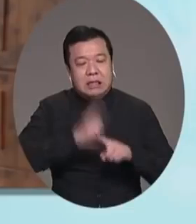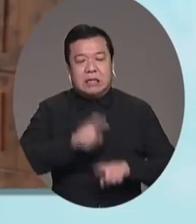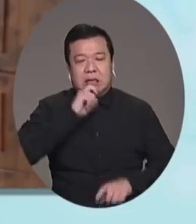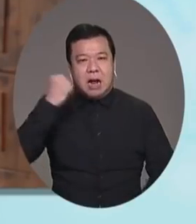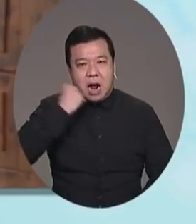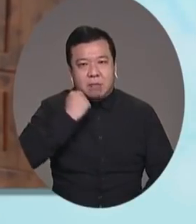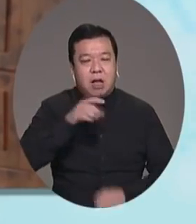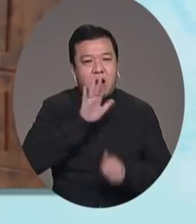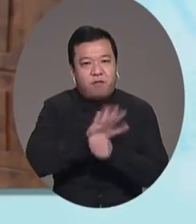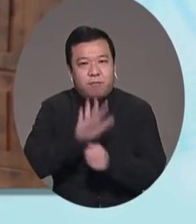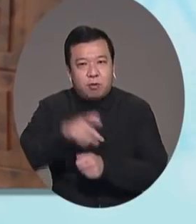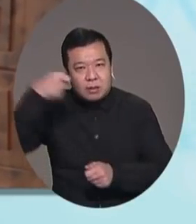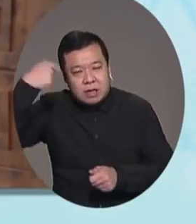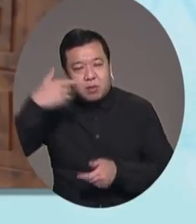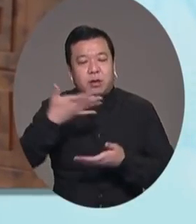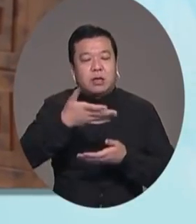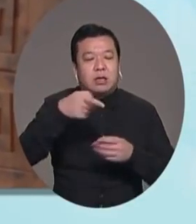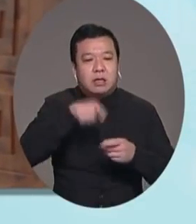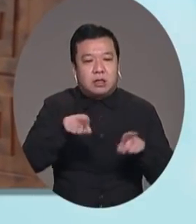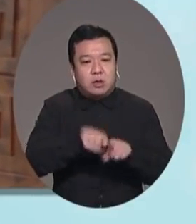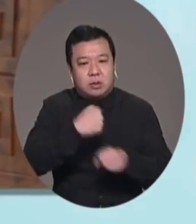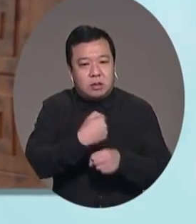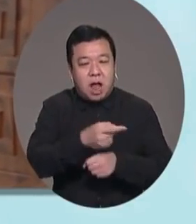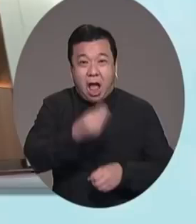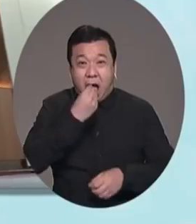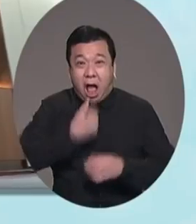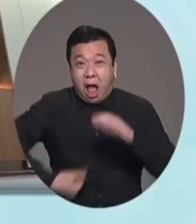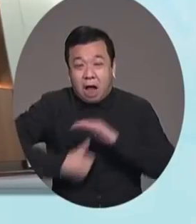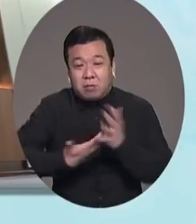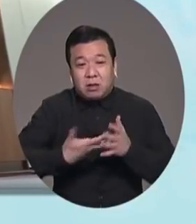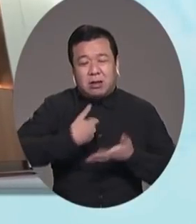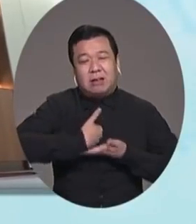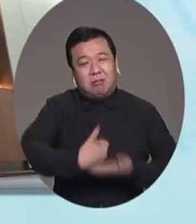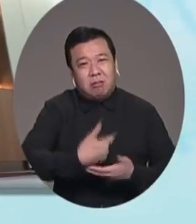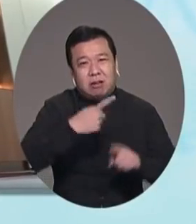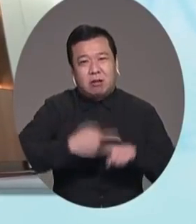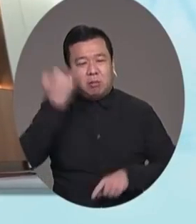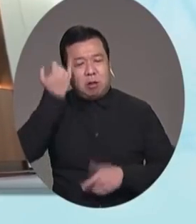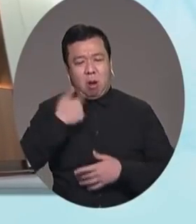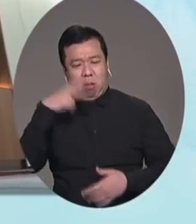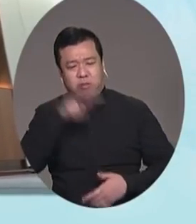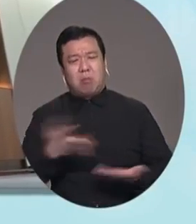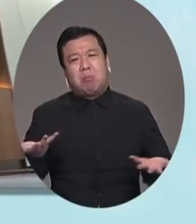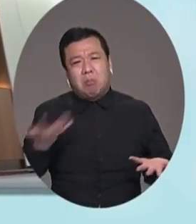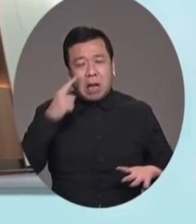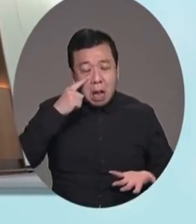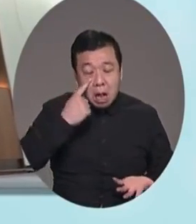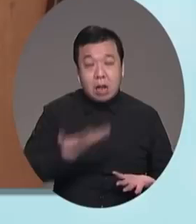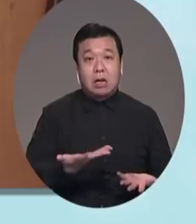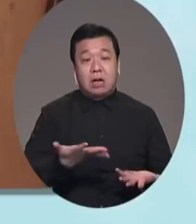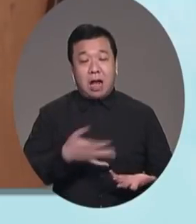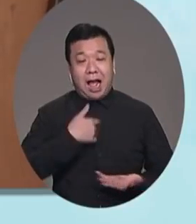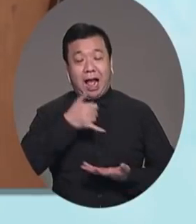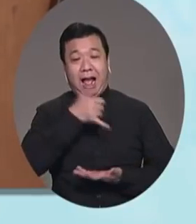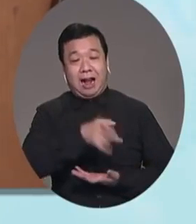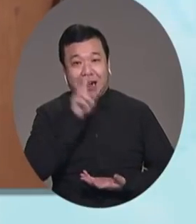尽力服务香港社会的同事。那你说他吃得很豪华，那你被请到去又怎知道呢？菜单都没得看的。那你不可以